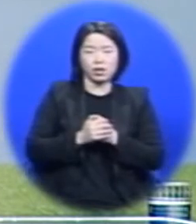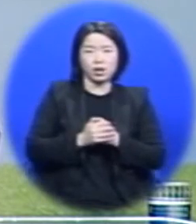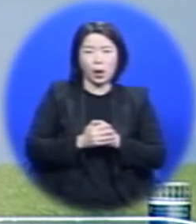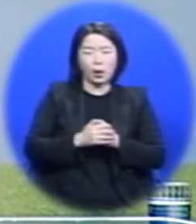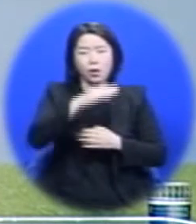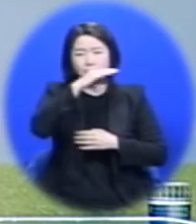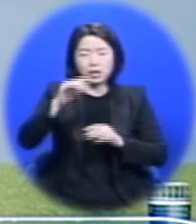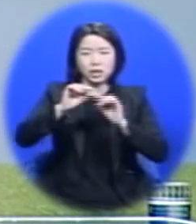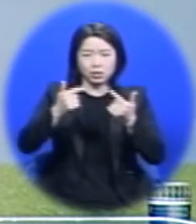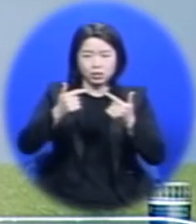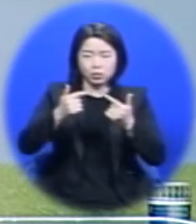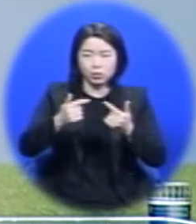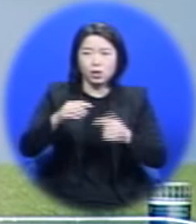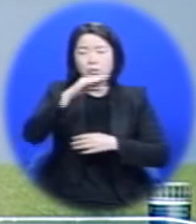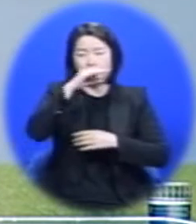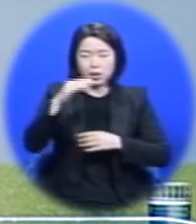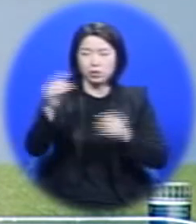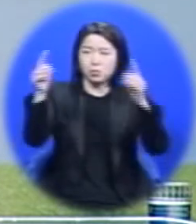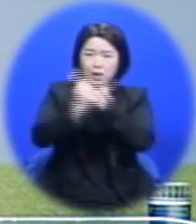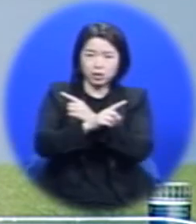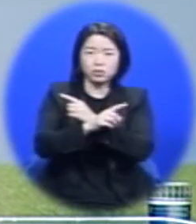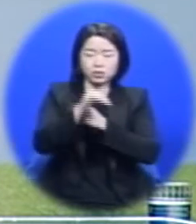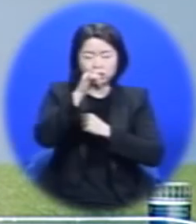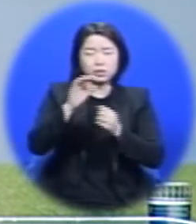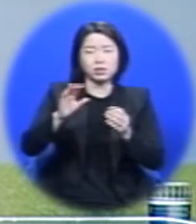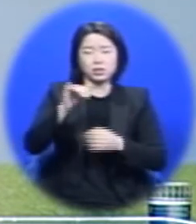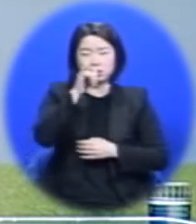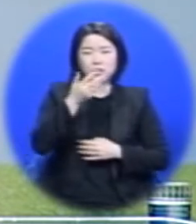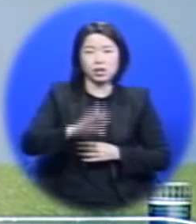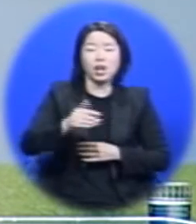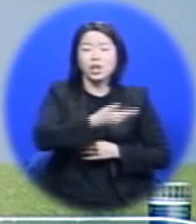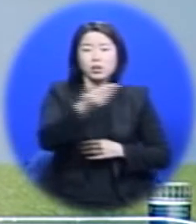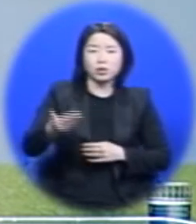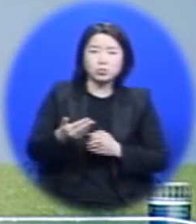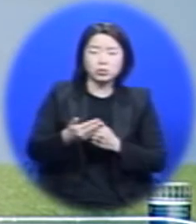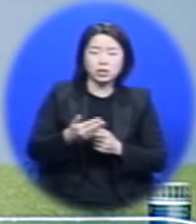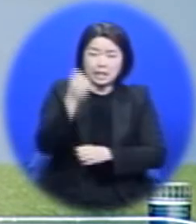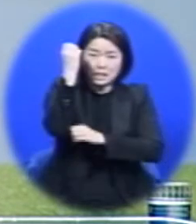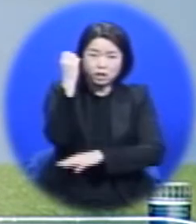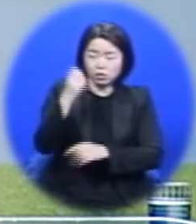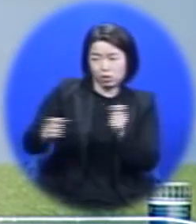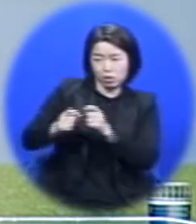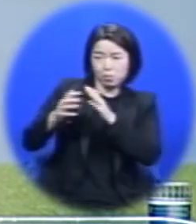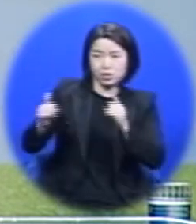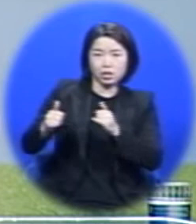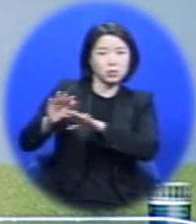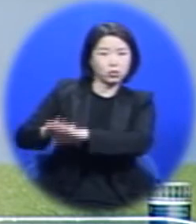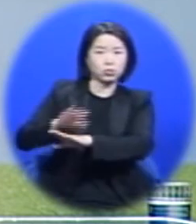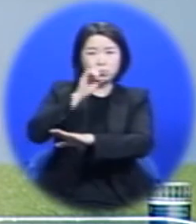비정상이 정상이고 정상이 비정상이고 이렇게 막 바뀌어버렸어요. 그러니 여러분, 기준을 옆에 사람에게 두면 안 됩니다.